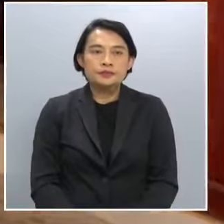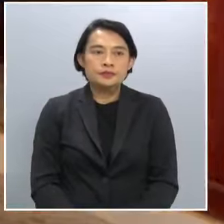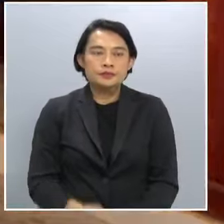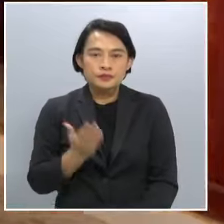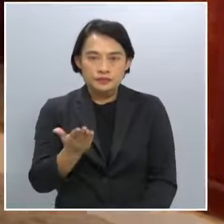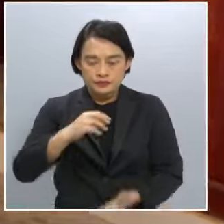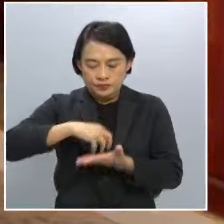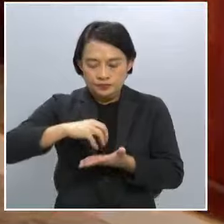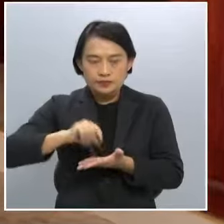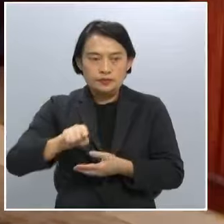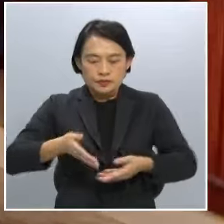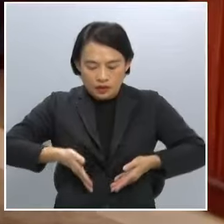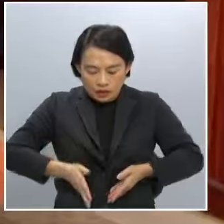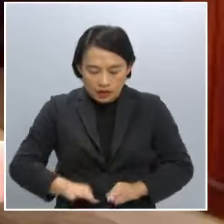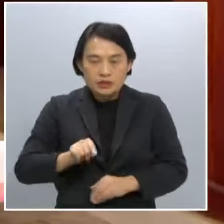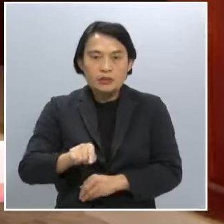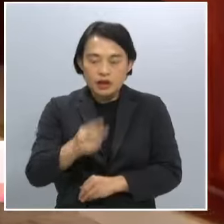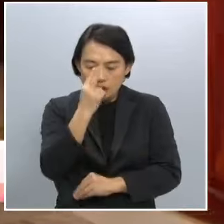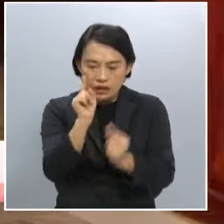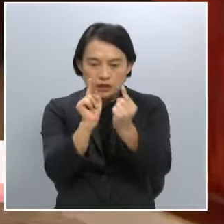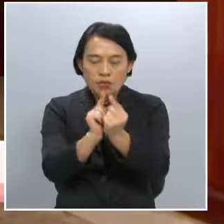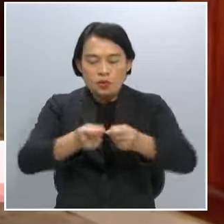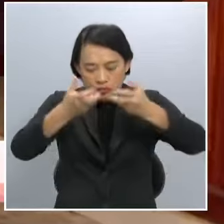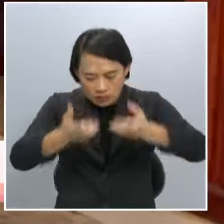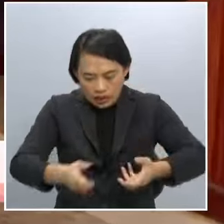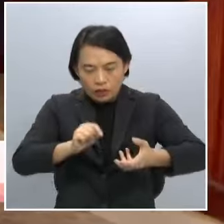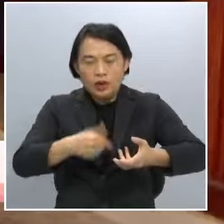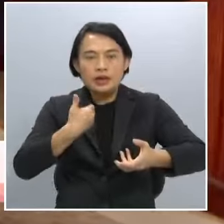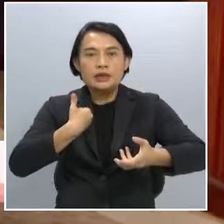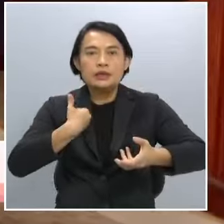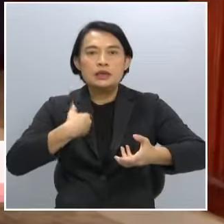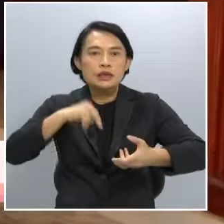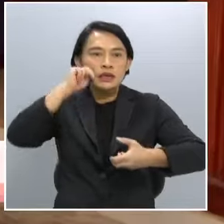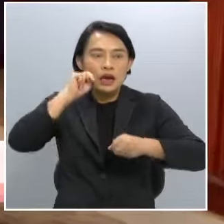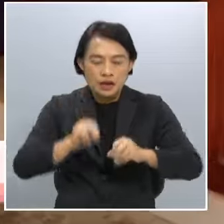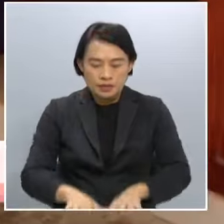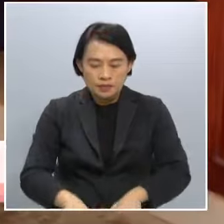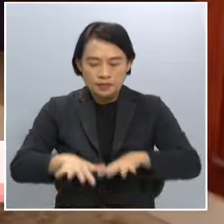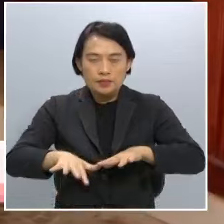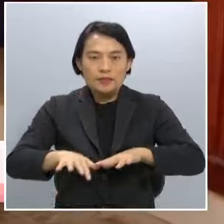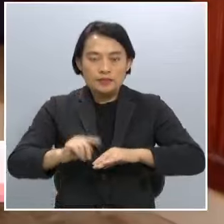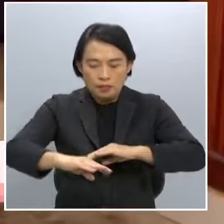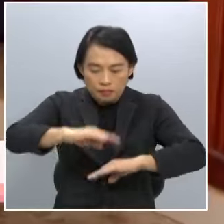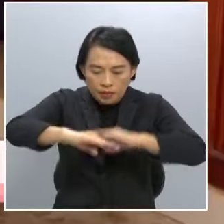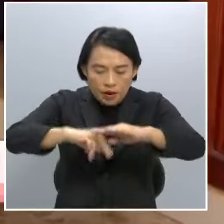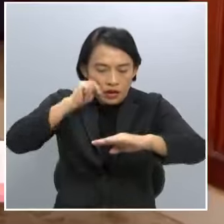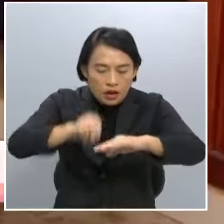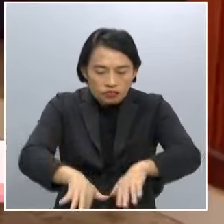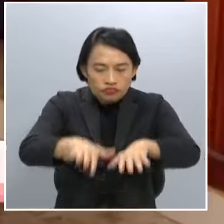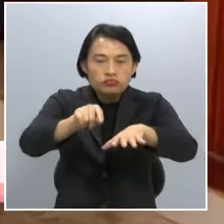อดเลยตั้งแต่เกิดเลยเจอหนักกว่านี้ก็เจอน้ำมันท่วมเหลือบันไดขั้นเดียวแต่นี่ก็หนัก